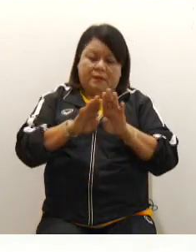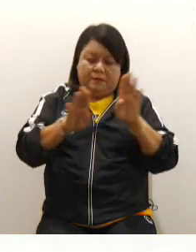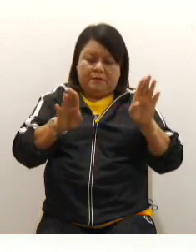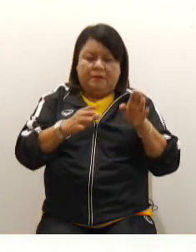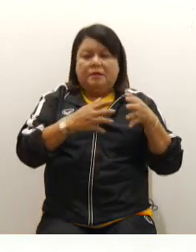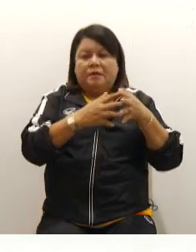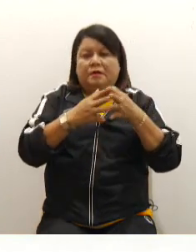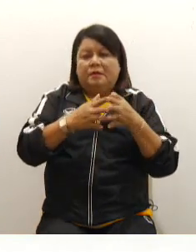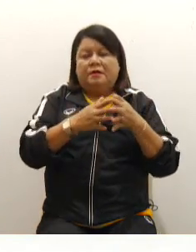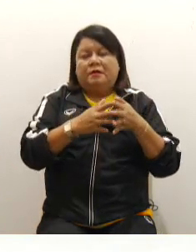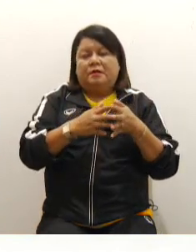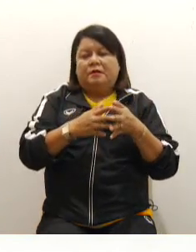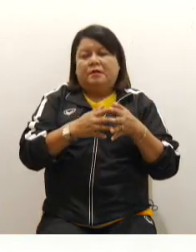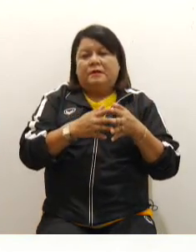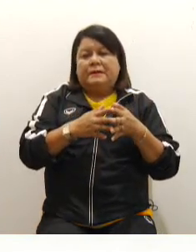าเนี่ยเขาจะมี